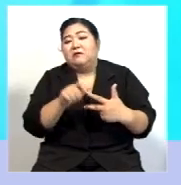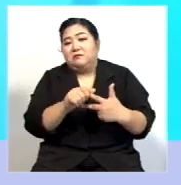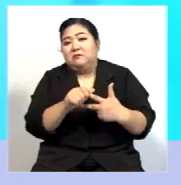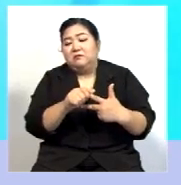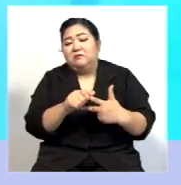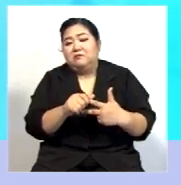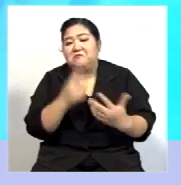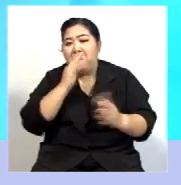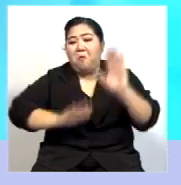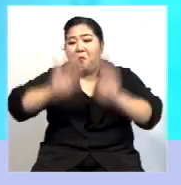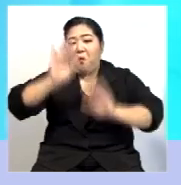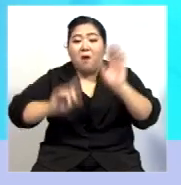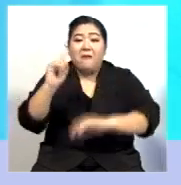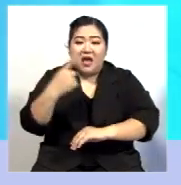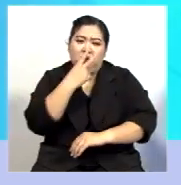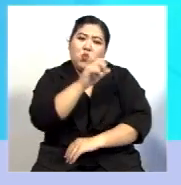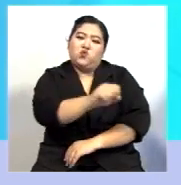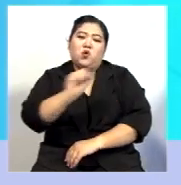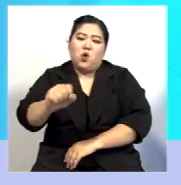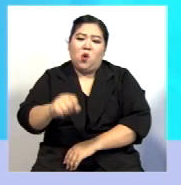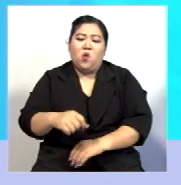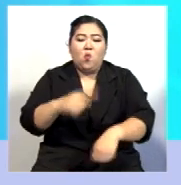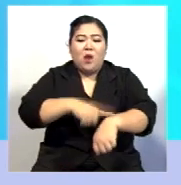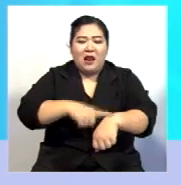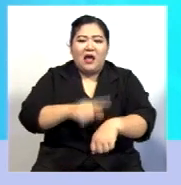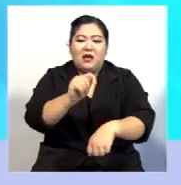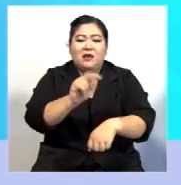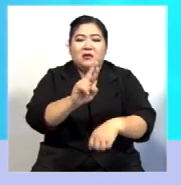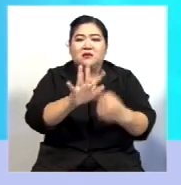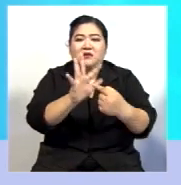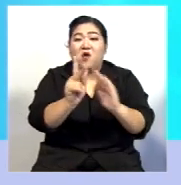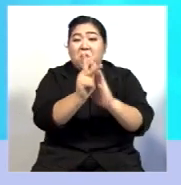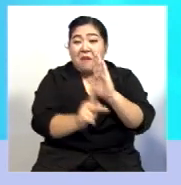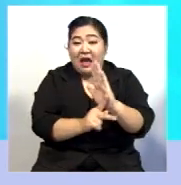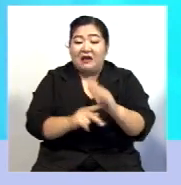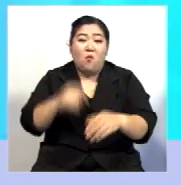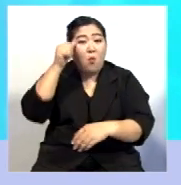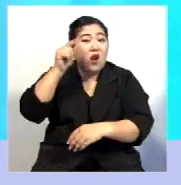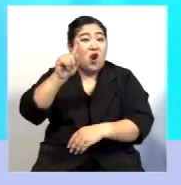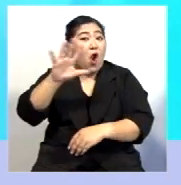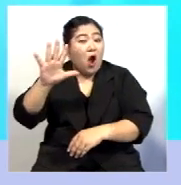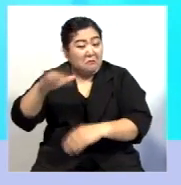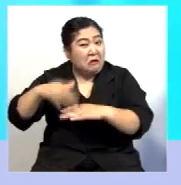ว่าส.ส.ใช้เวลาตรากฎหมายเกิน105วันหรือไม